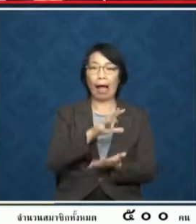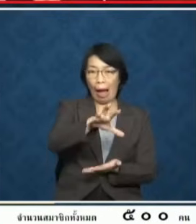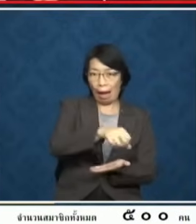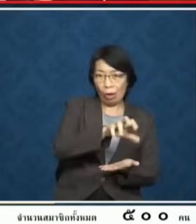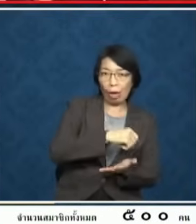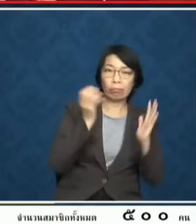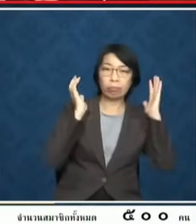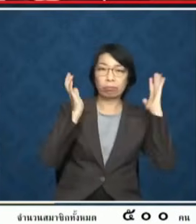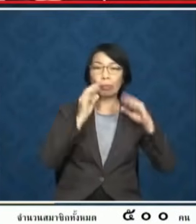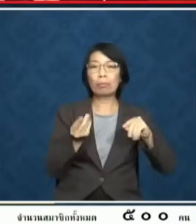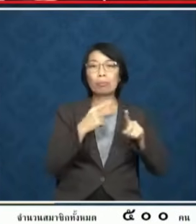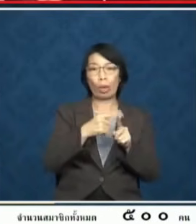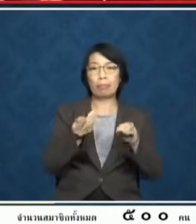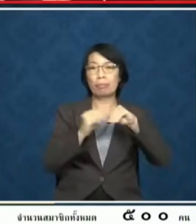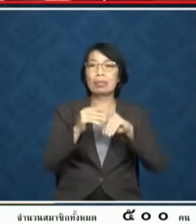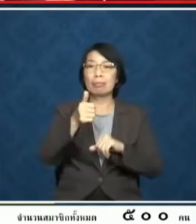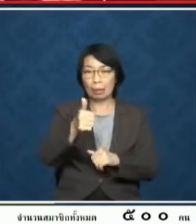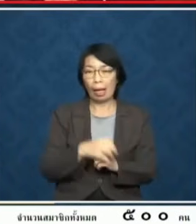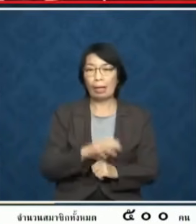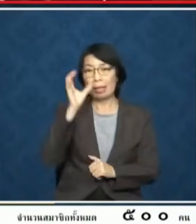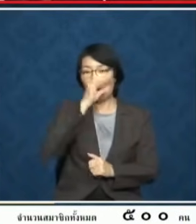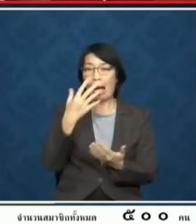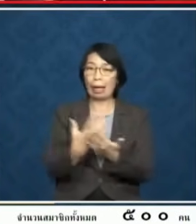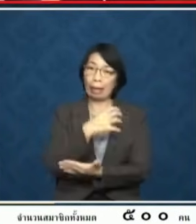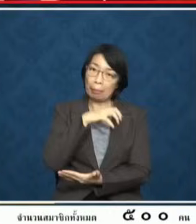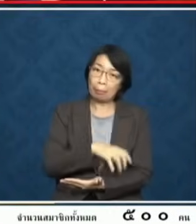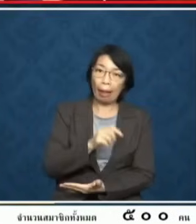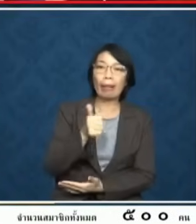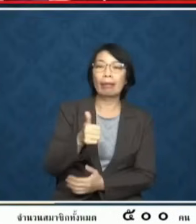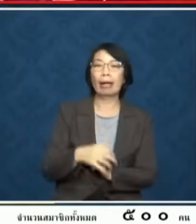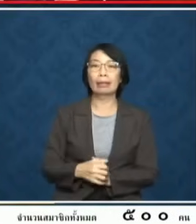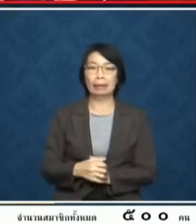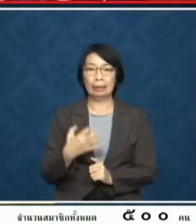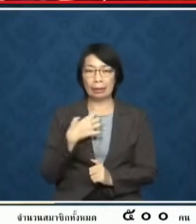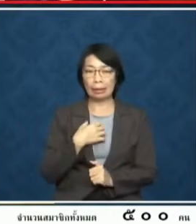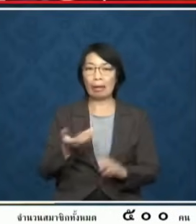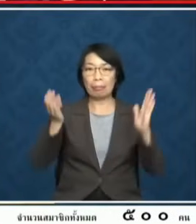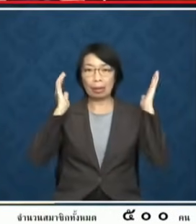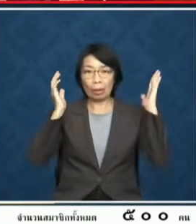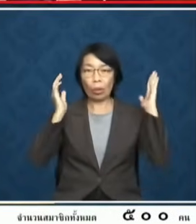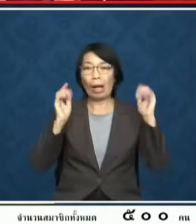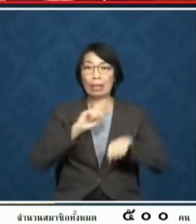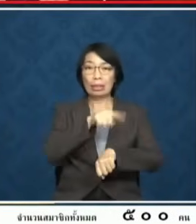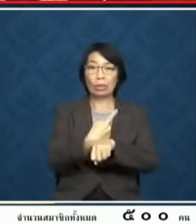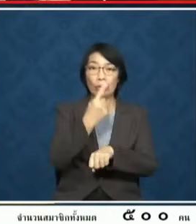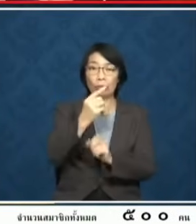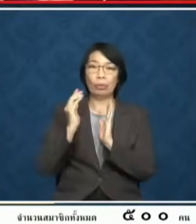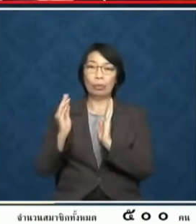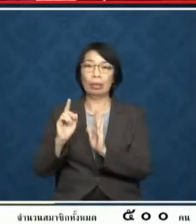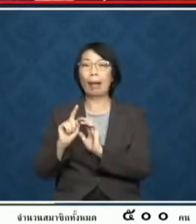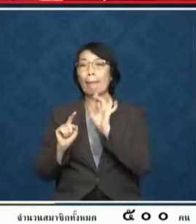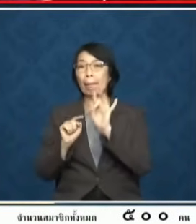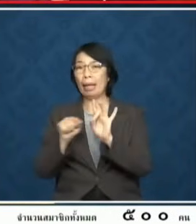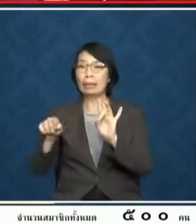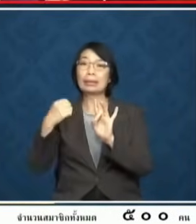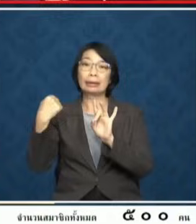จากการโฆษณาแล้วก็ไปแสวงหากำไรได้โดยสามารถที่จะมีการโฆษณาได้เฉลี่ยชั่วโมงละ 8-10นาที